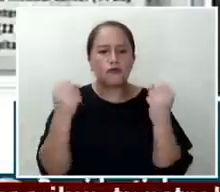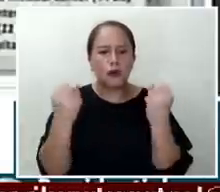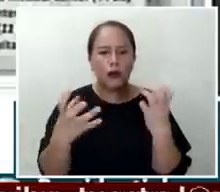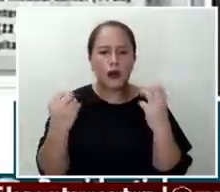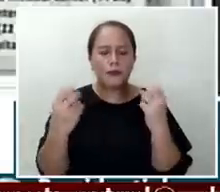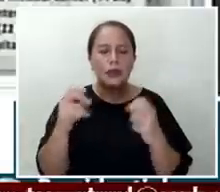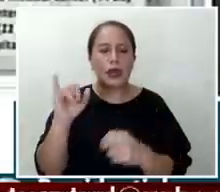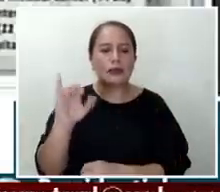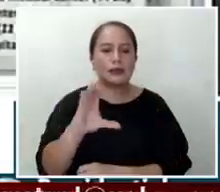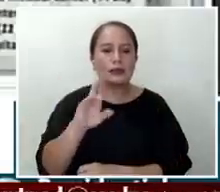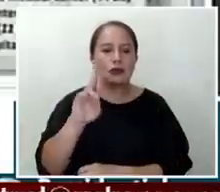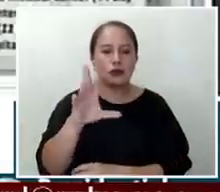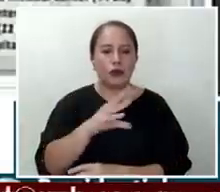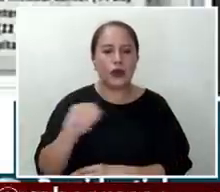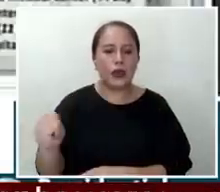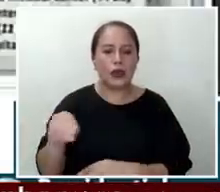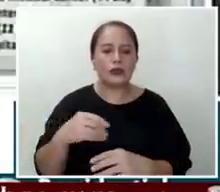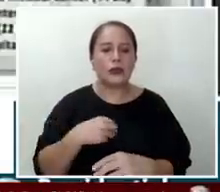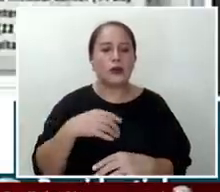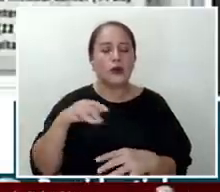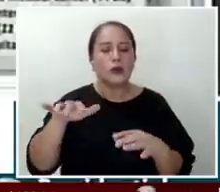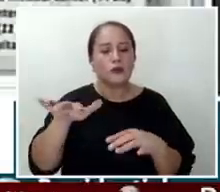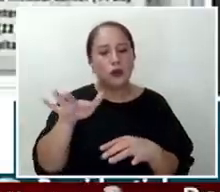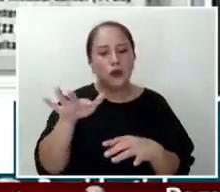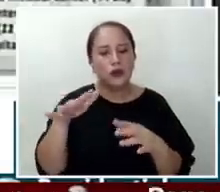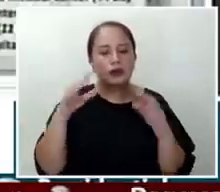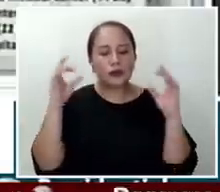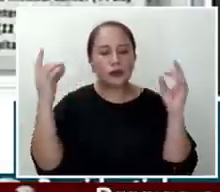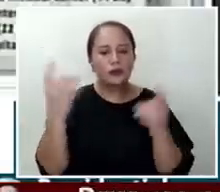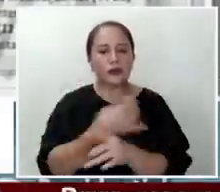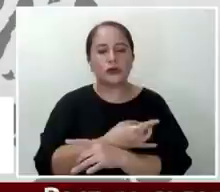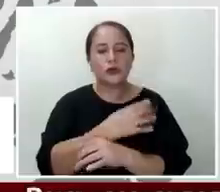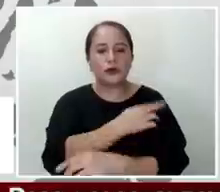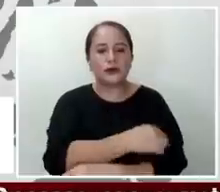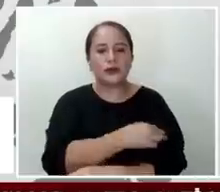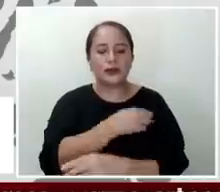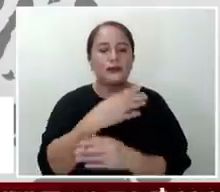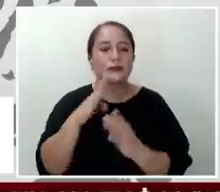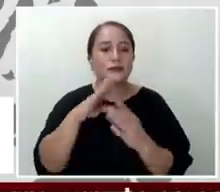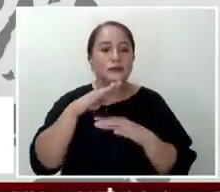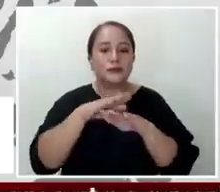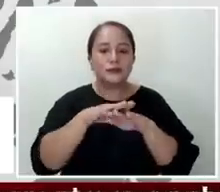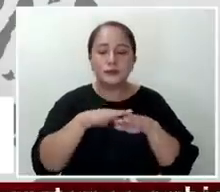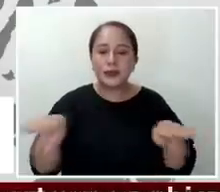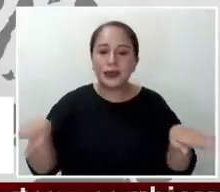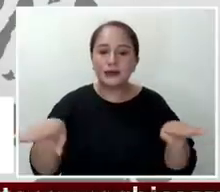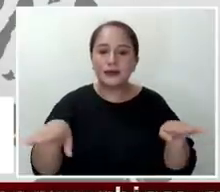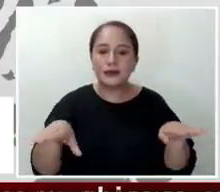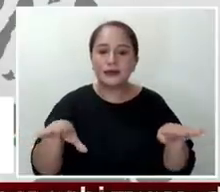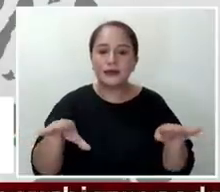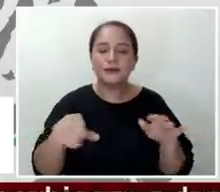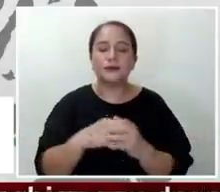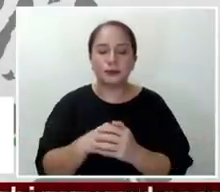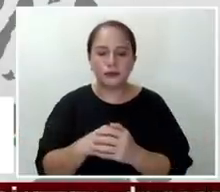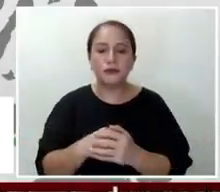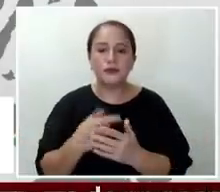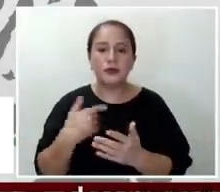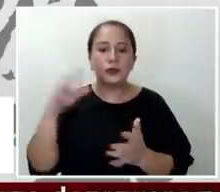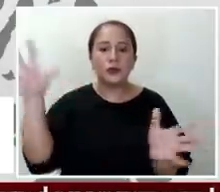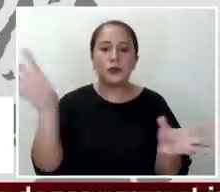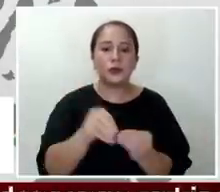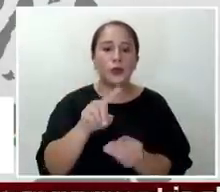ICU and of course moderate to severe hospital bed capacity. Sa kabuuan, mayroon lamang ang Pilipinas na